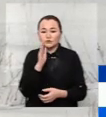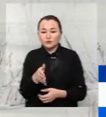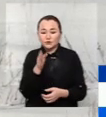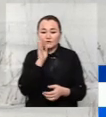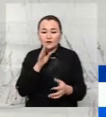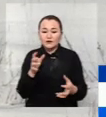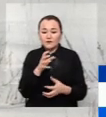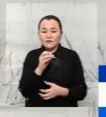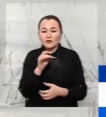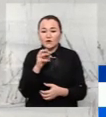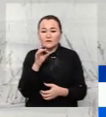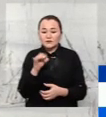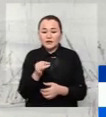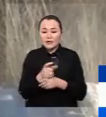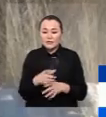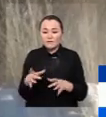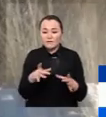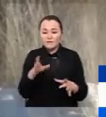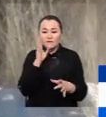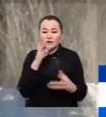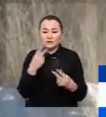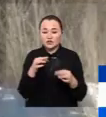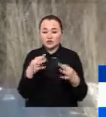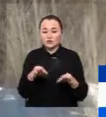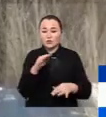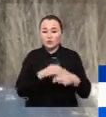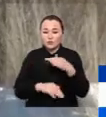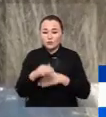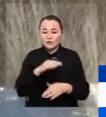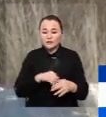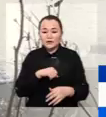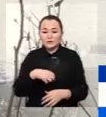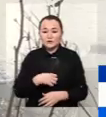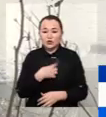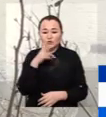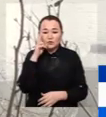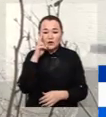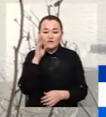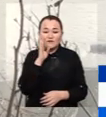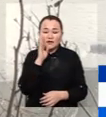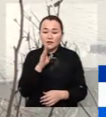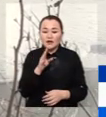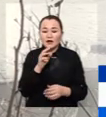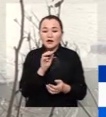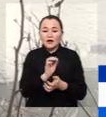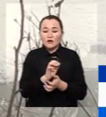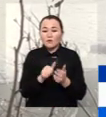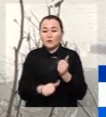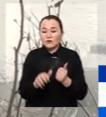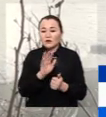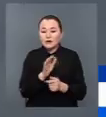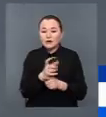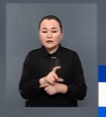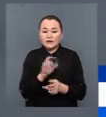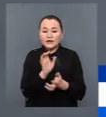Федоровское водохранилище – единственный водоем в Караганде, где разрешено купаться. И самое страшное в канализационной воде – не фекалии, а химические